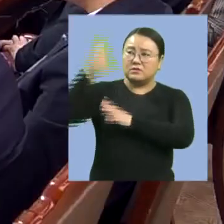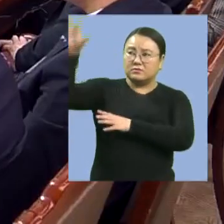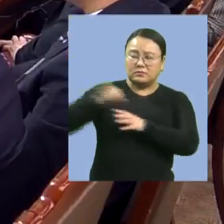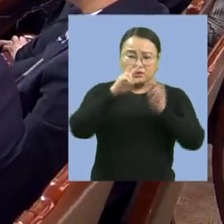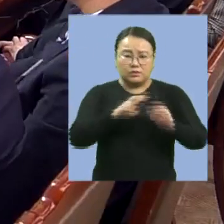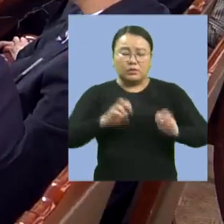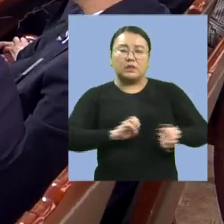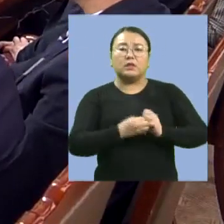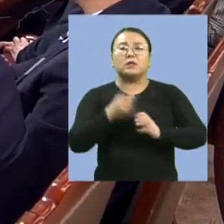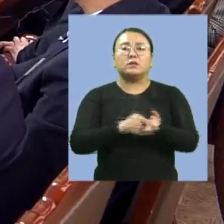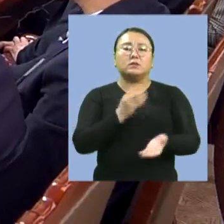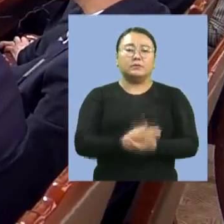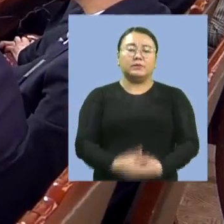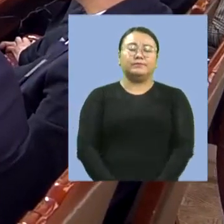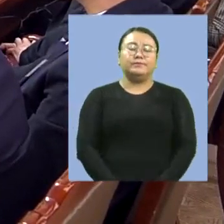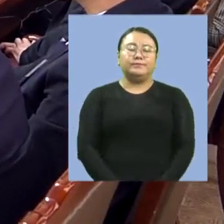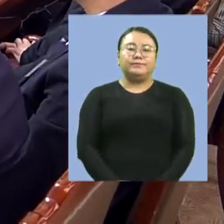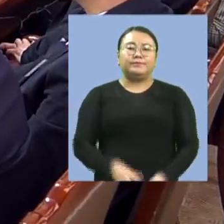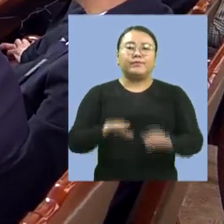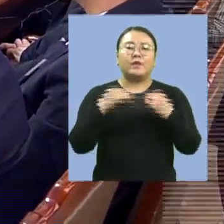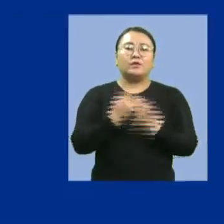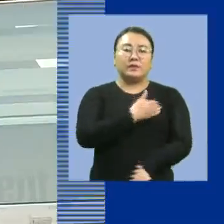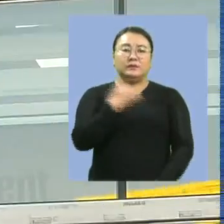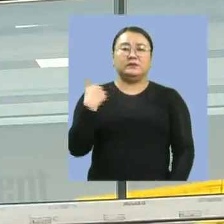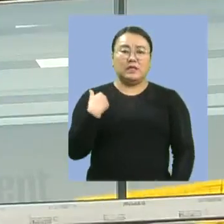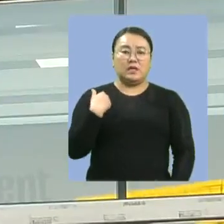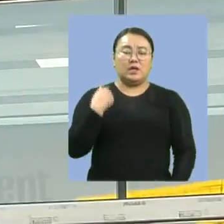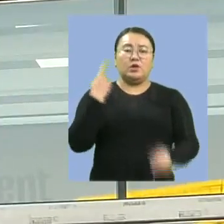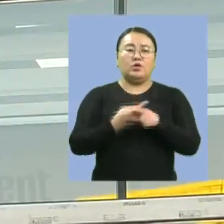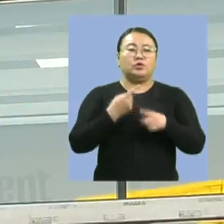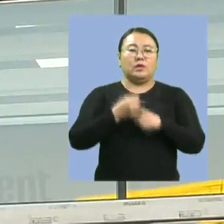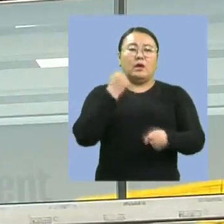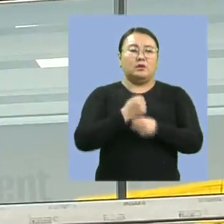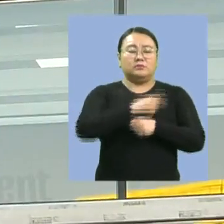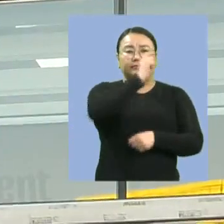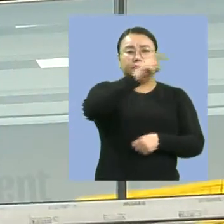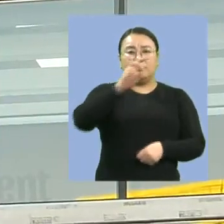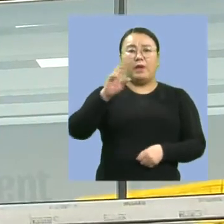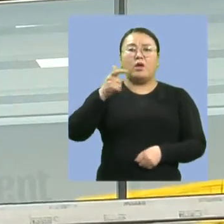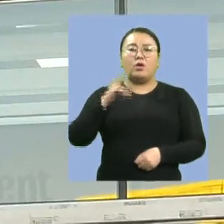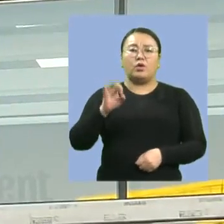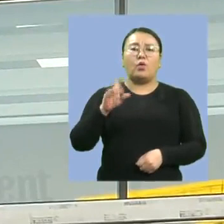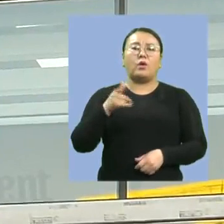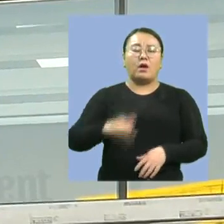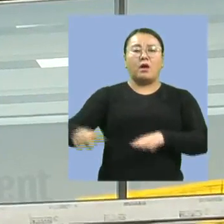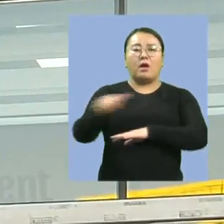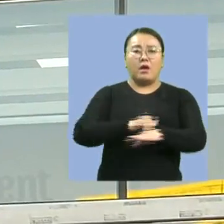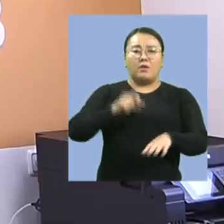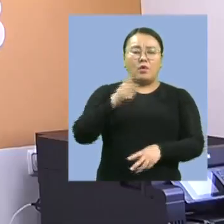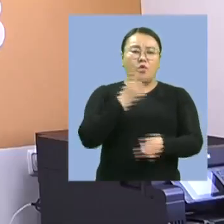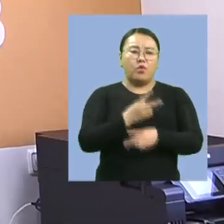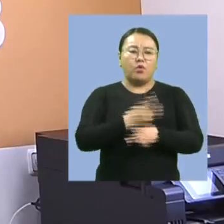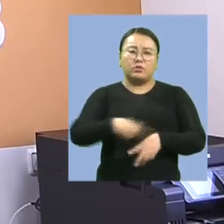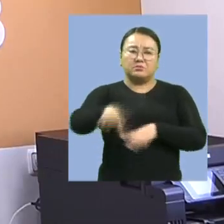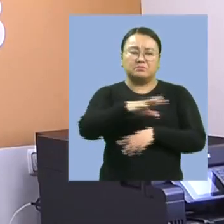улсын сайн жишгийг судлан хэрэгжүүлэх шаардлага үүсэж байгаа юм. Улсын хурлын дарга зандан шитрэ орон нутагт ажиллах үеэрээ Баян Хонгор, Өвөр Хангай